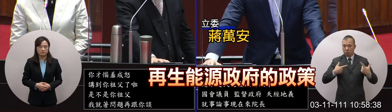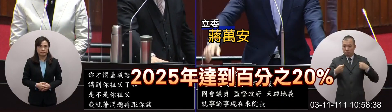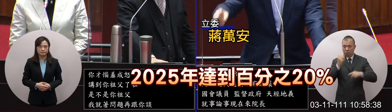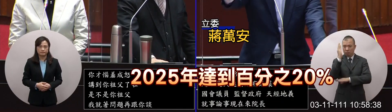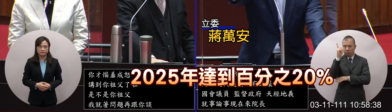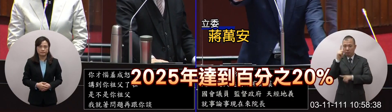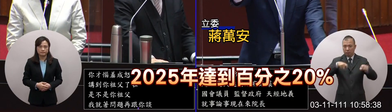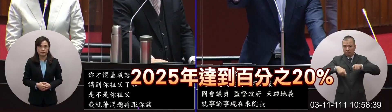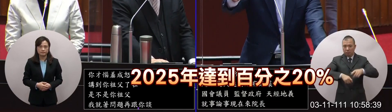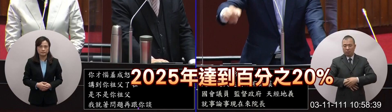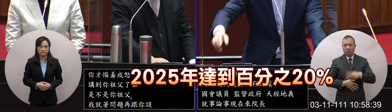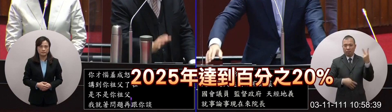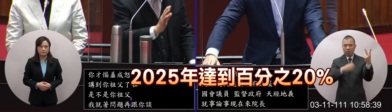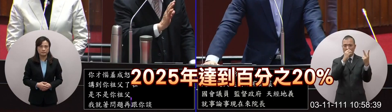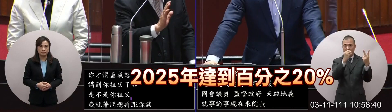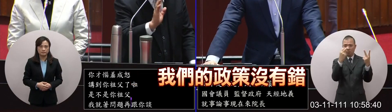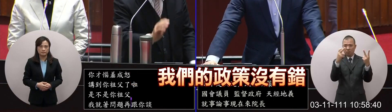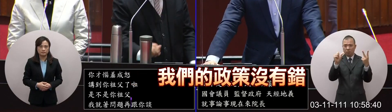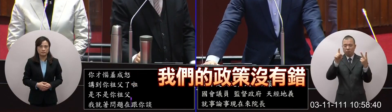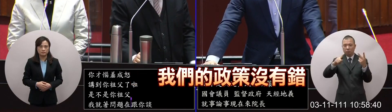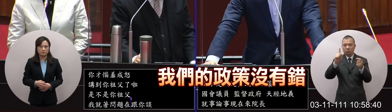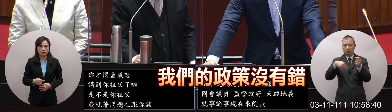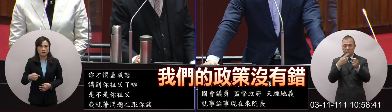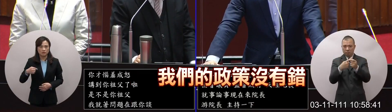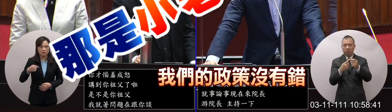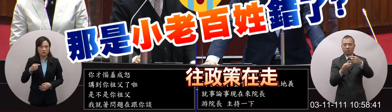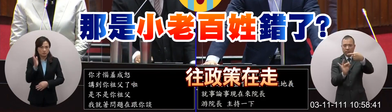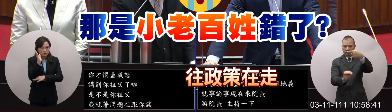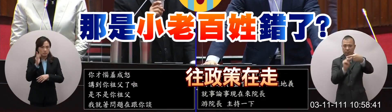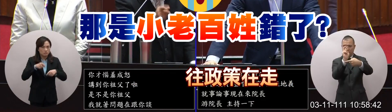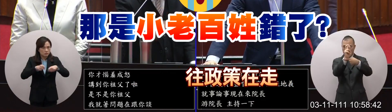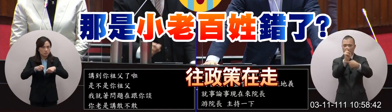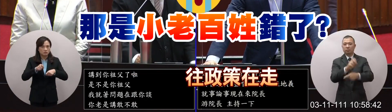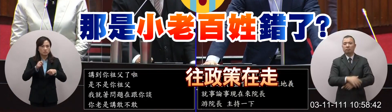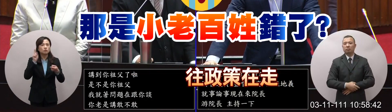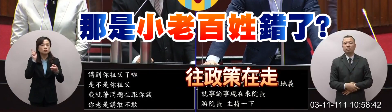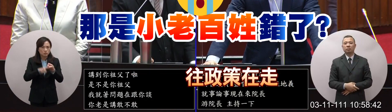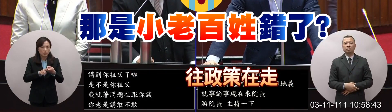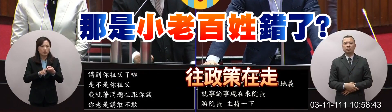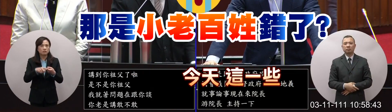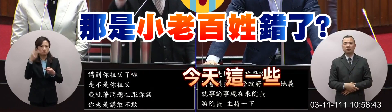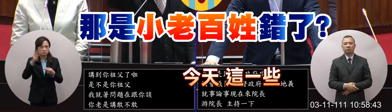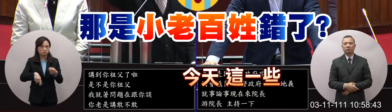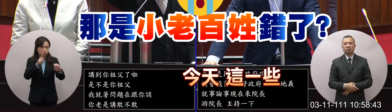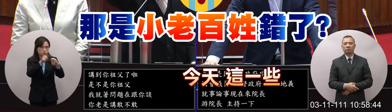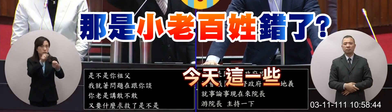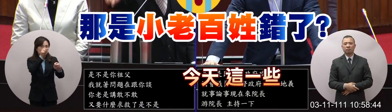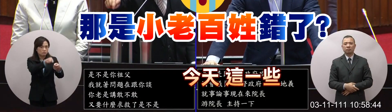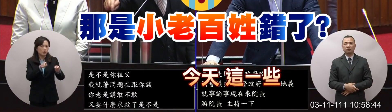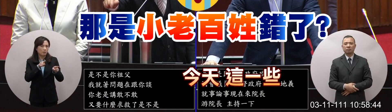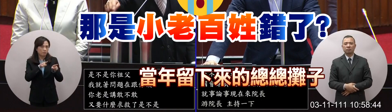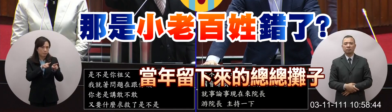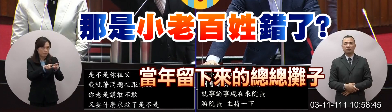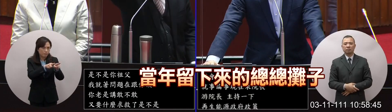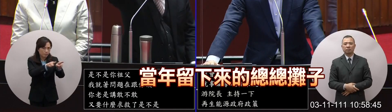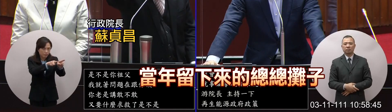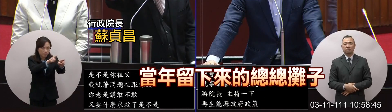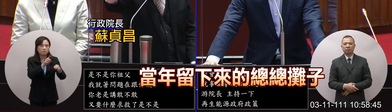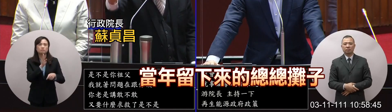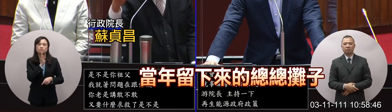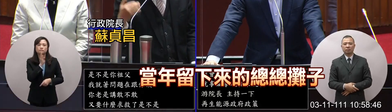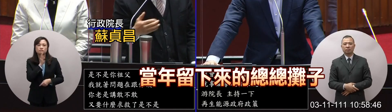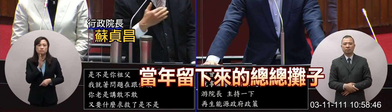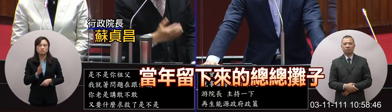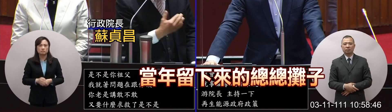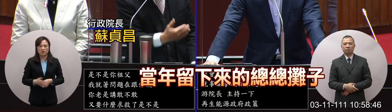策，2025年达到20%。 我们的政策没有错，往政策在走。今天这一些当年